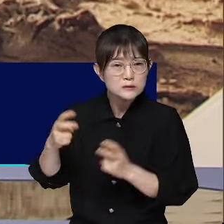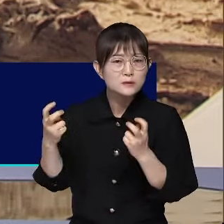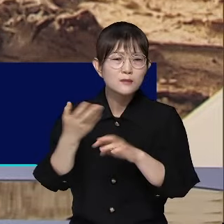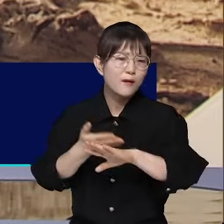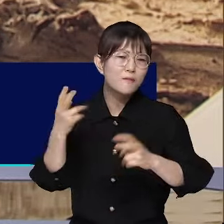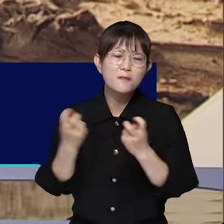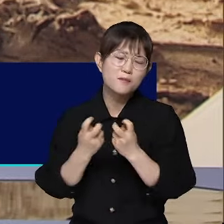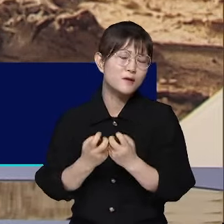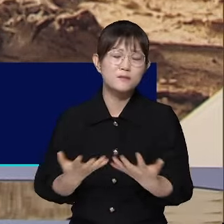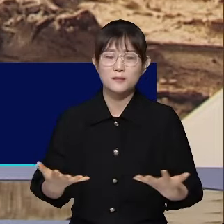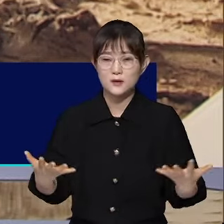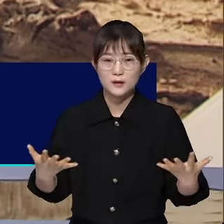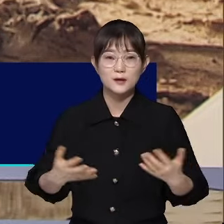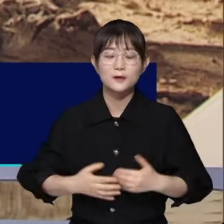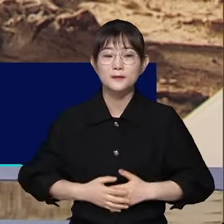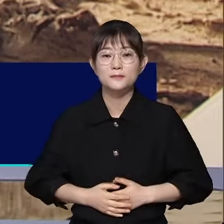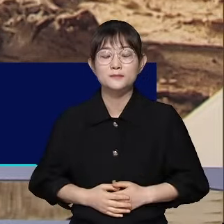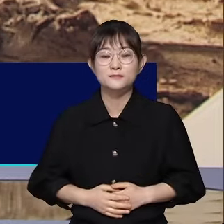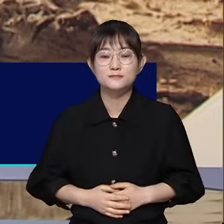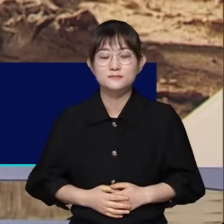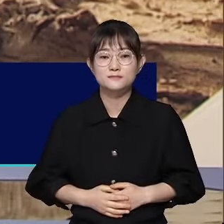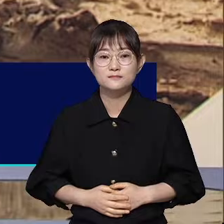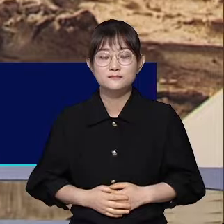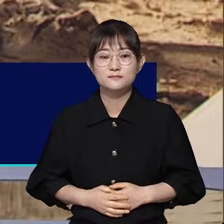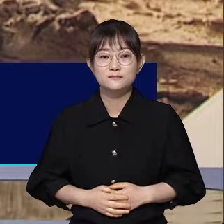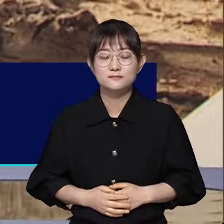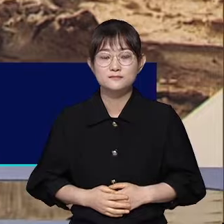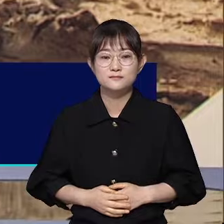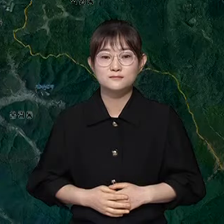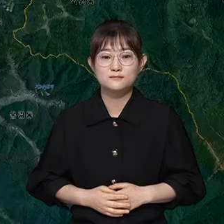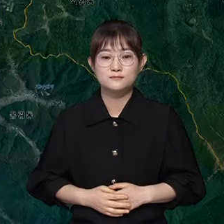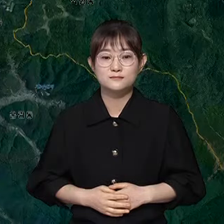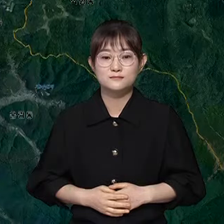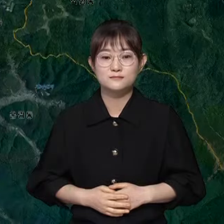저러지도 못하고 있습니다. 정경원 기자입니다.